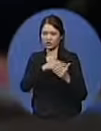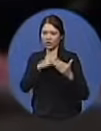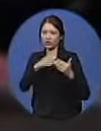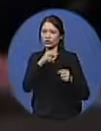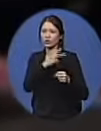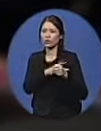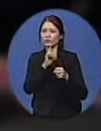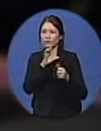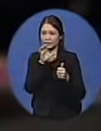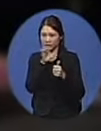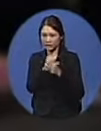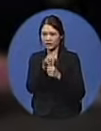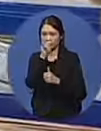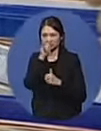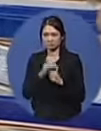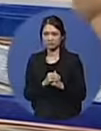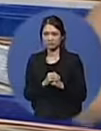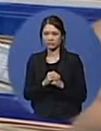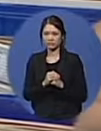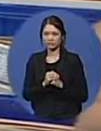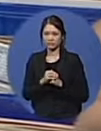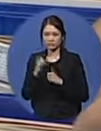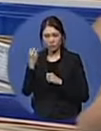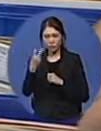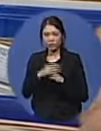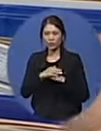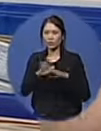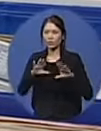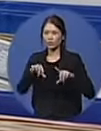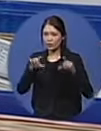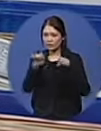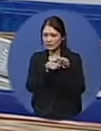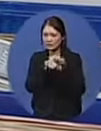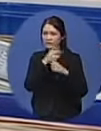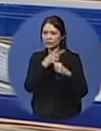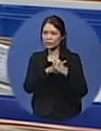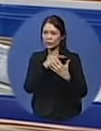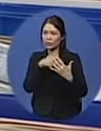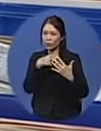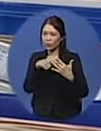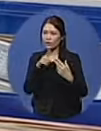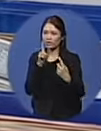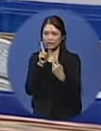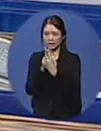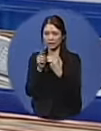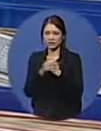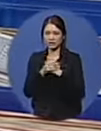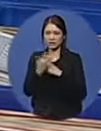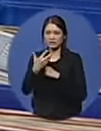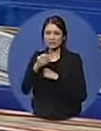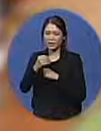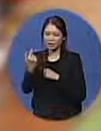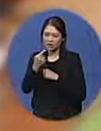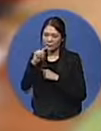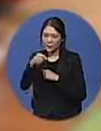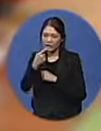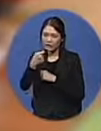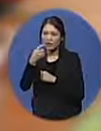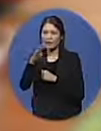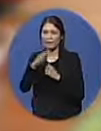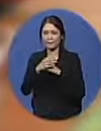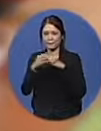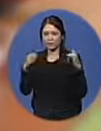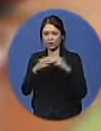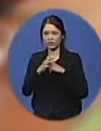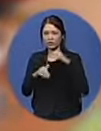것으로 나타났습니다. 한편 올해 특수교육 대상은 7만 1,114명으로 특수교사